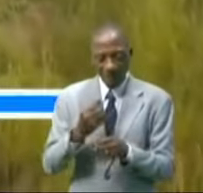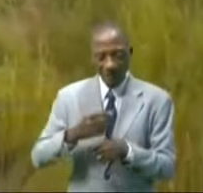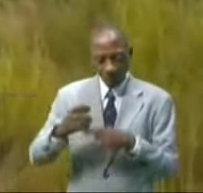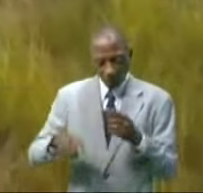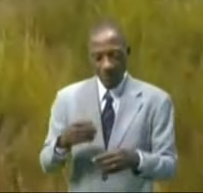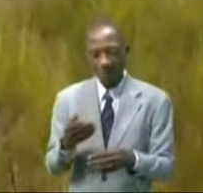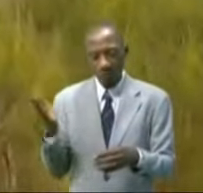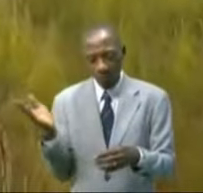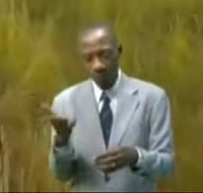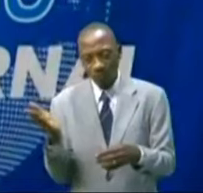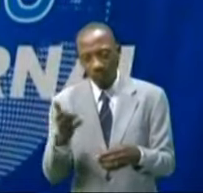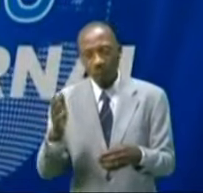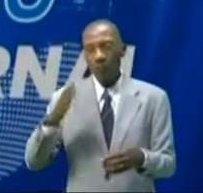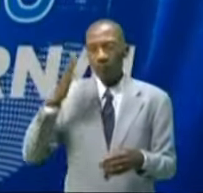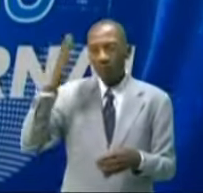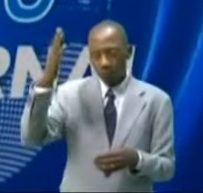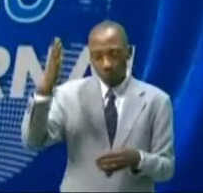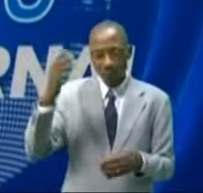avec succès.